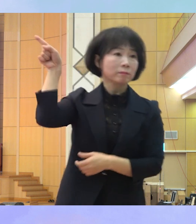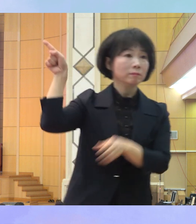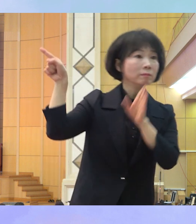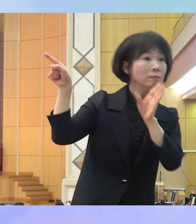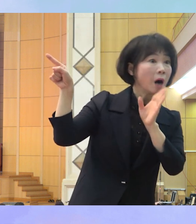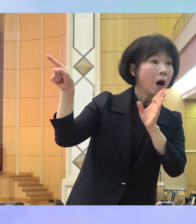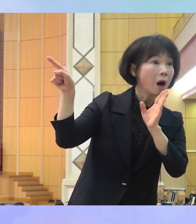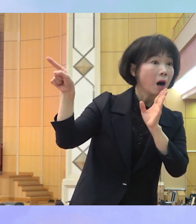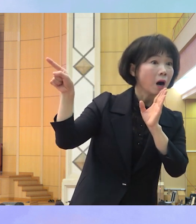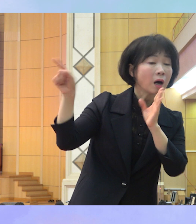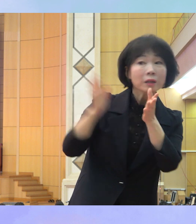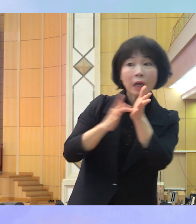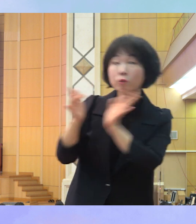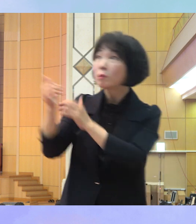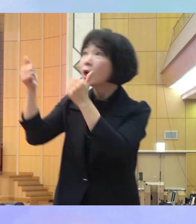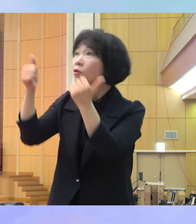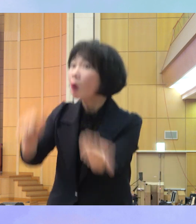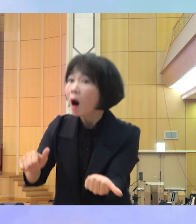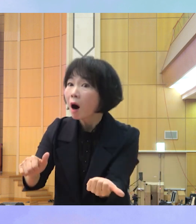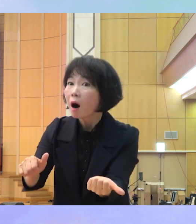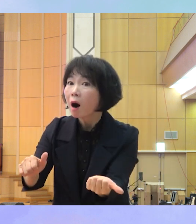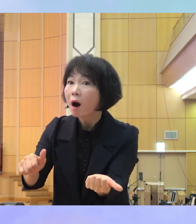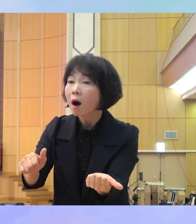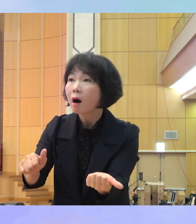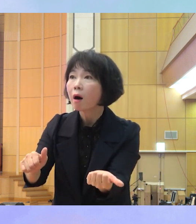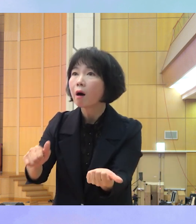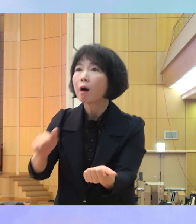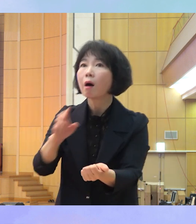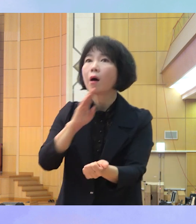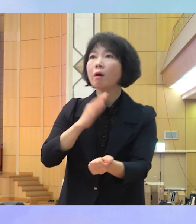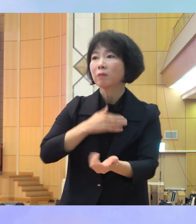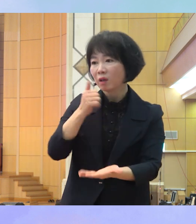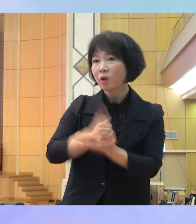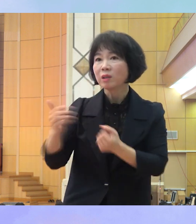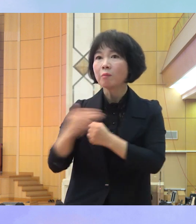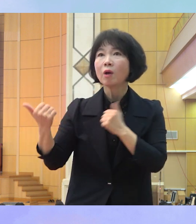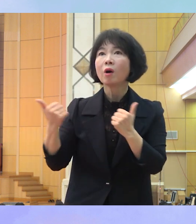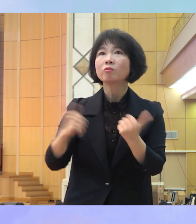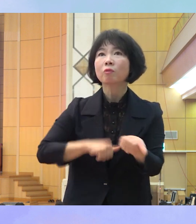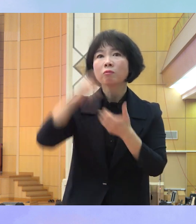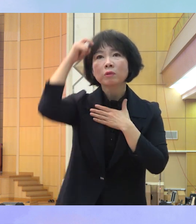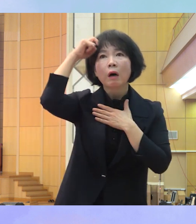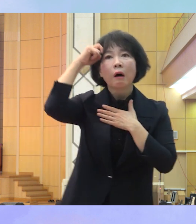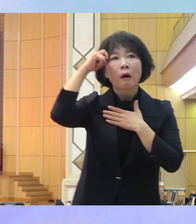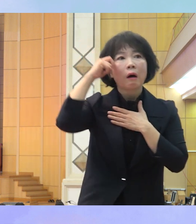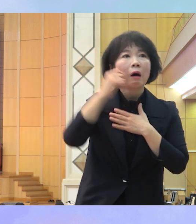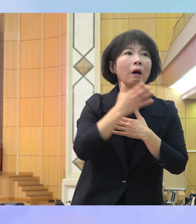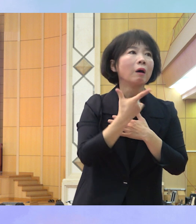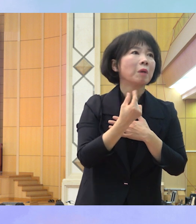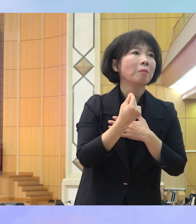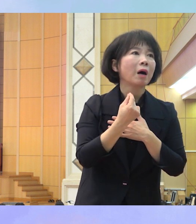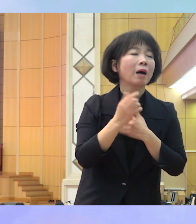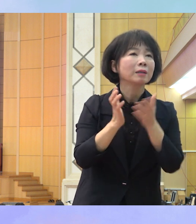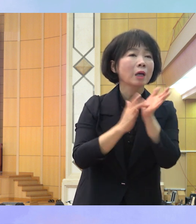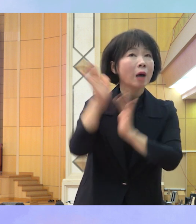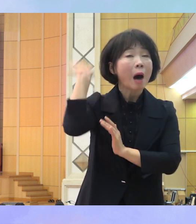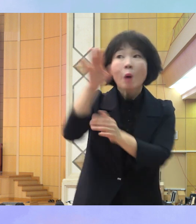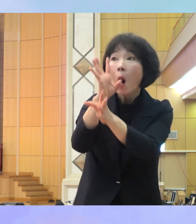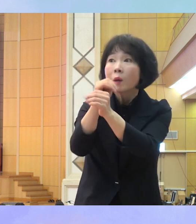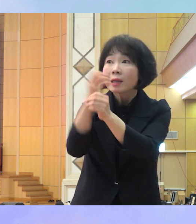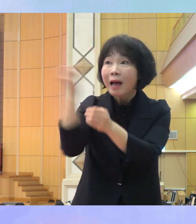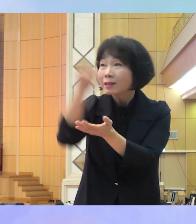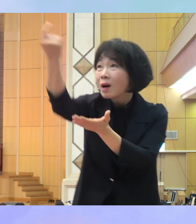이 주의 죽으심, 생명의 떡이라는 것, 생명의 음료라고 하는 것, 다시 오실 때까지,